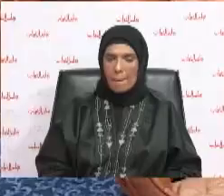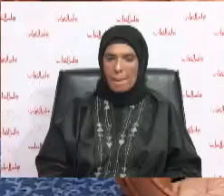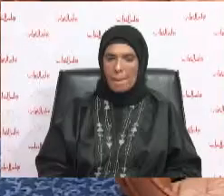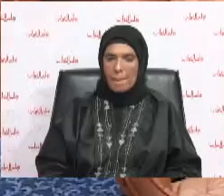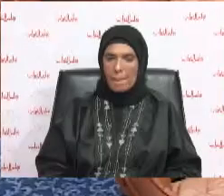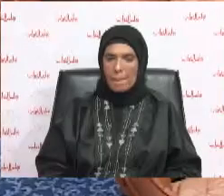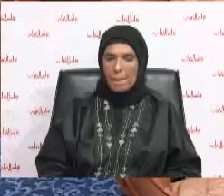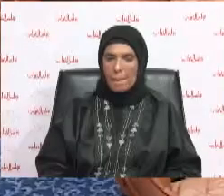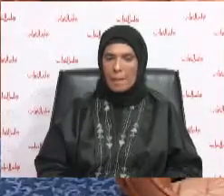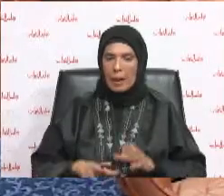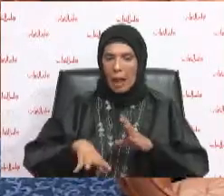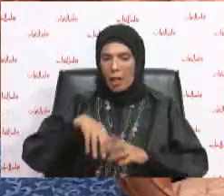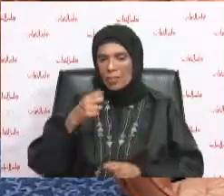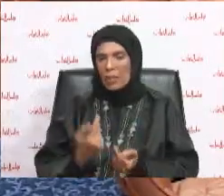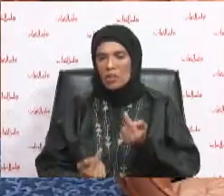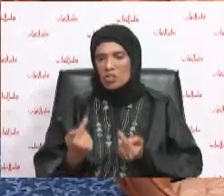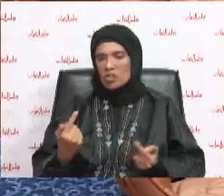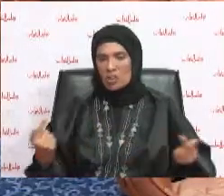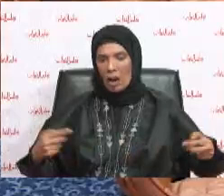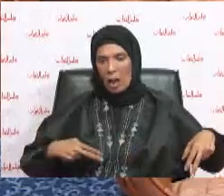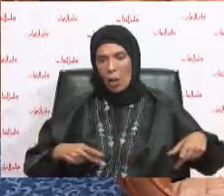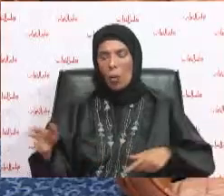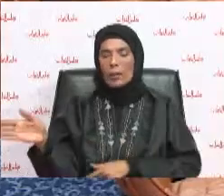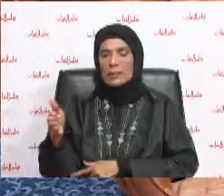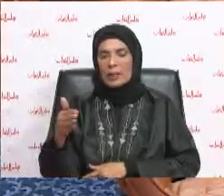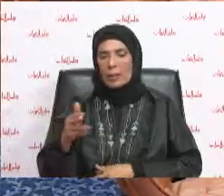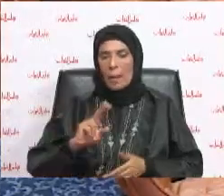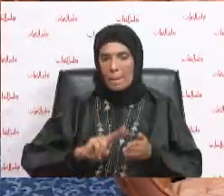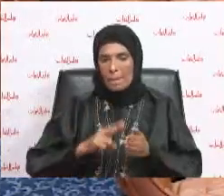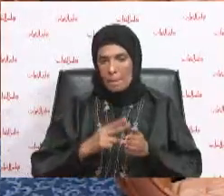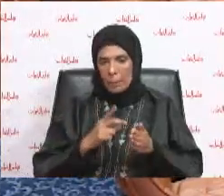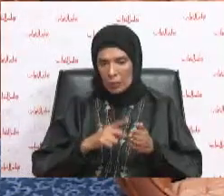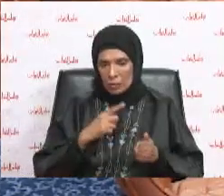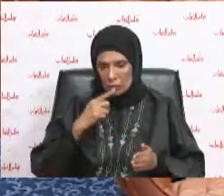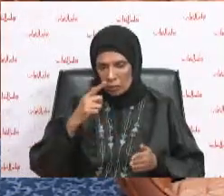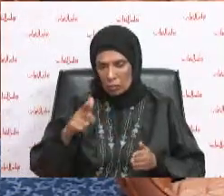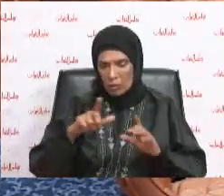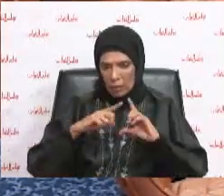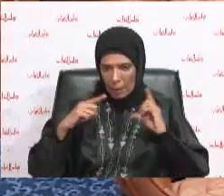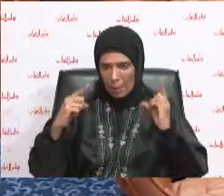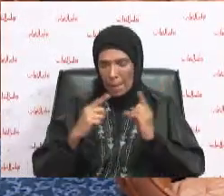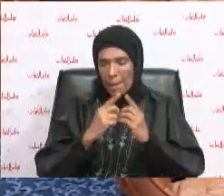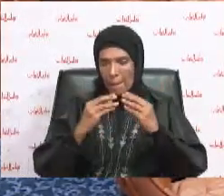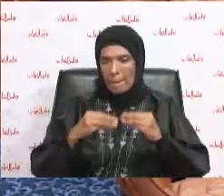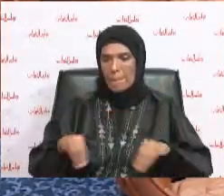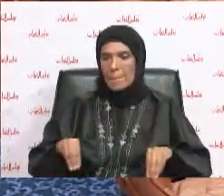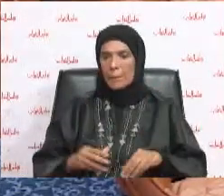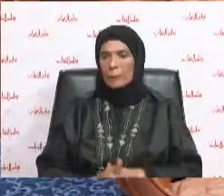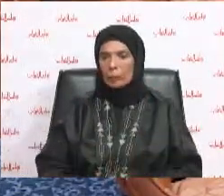قلة الإنتاج الزراعي والحيواني والسمكي. ورغم الإجراءات التي ذكرت في اللجنة من معالجة هذه